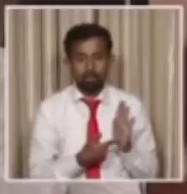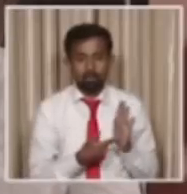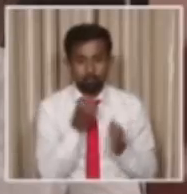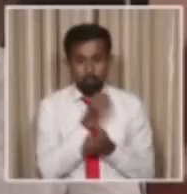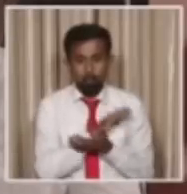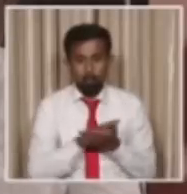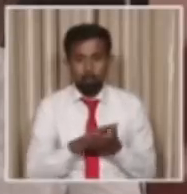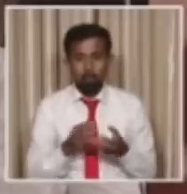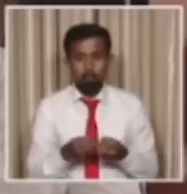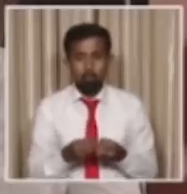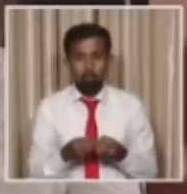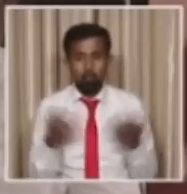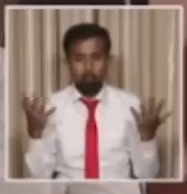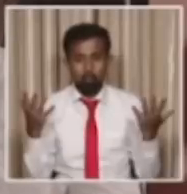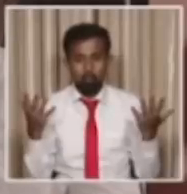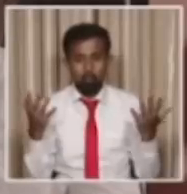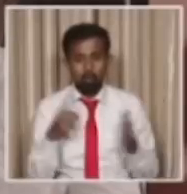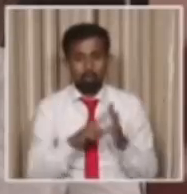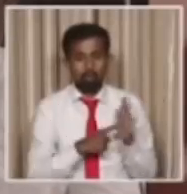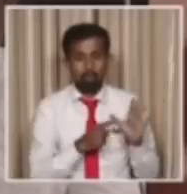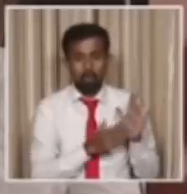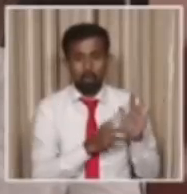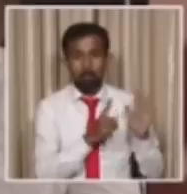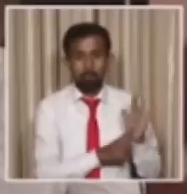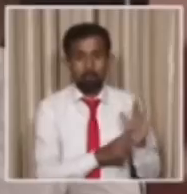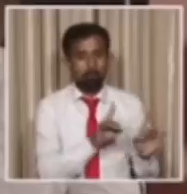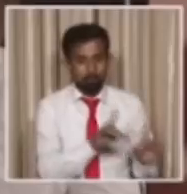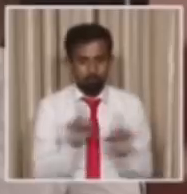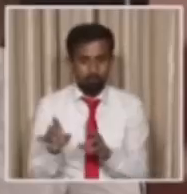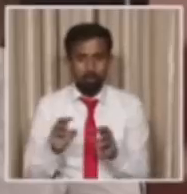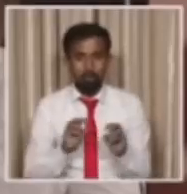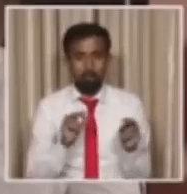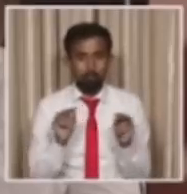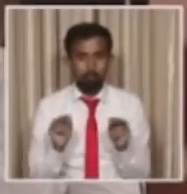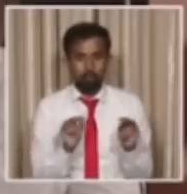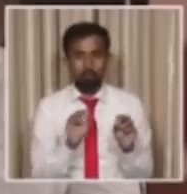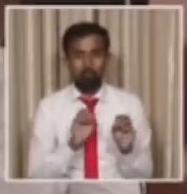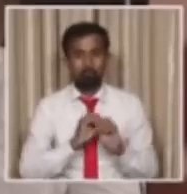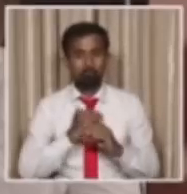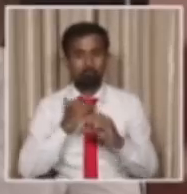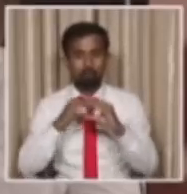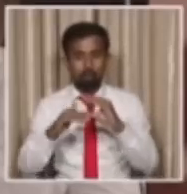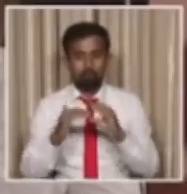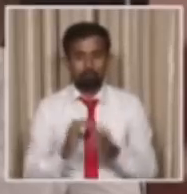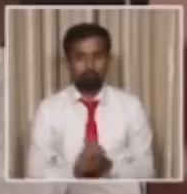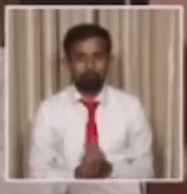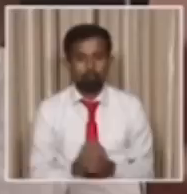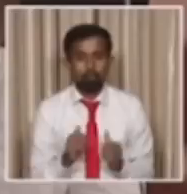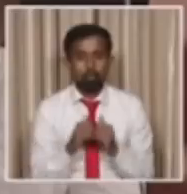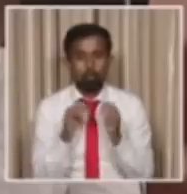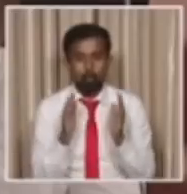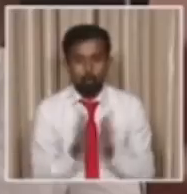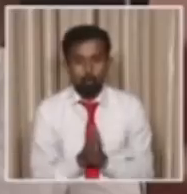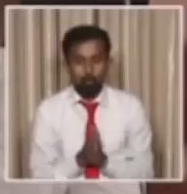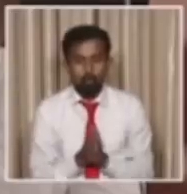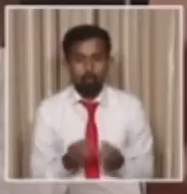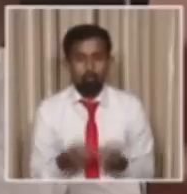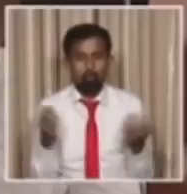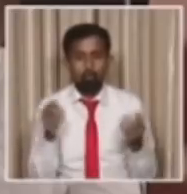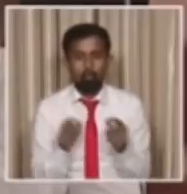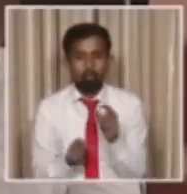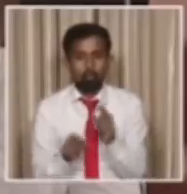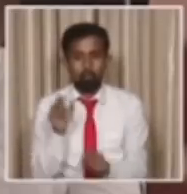හෝටලේදී බෝම්බපුර ජමීලුත් ඒ වගේම පණිවිඩයක් එවනවා ඉතින් මේ සියලු